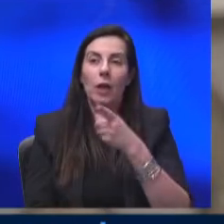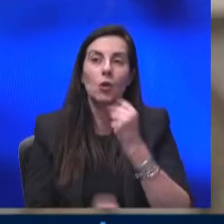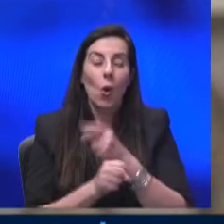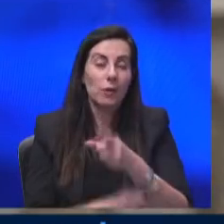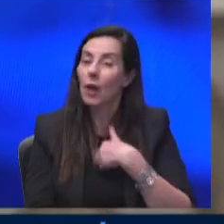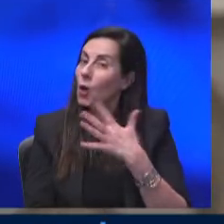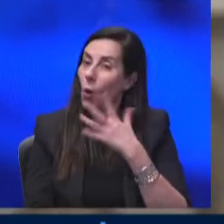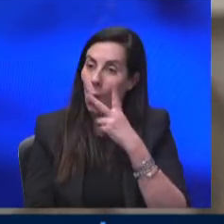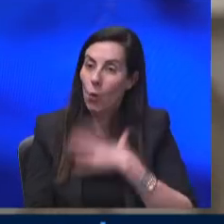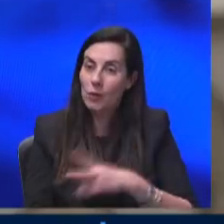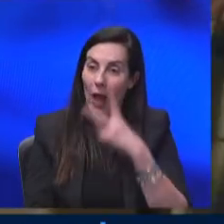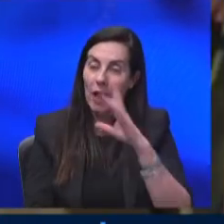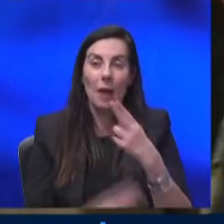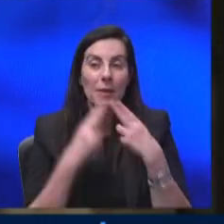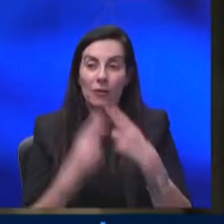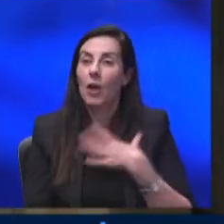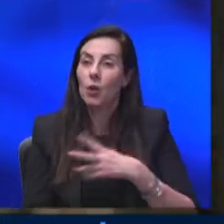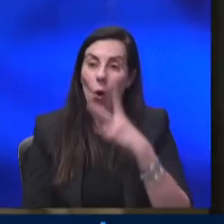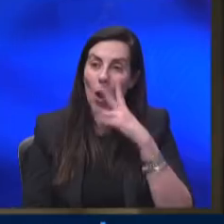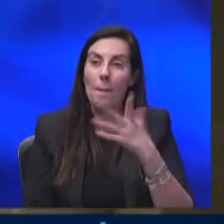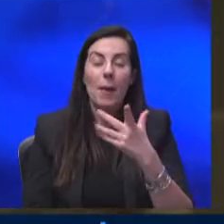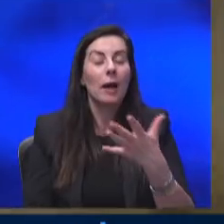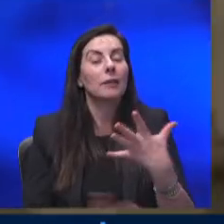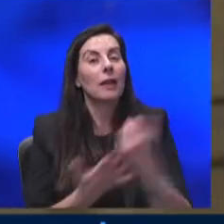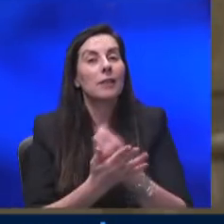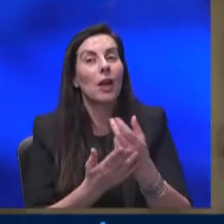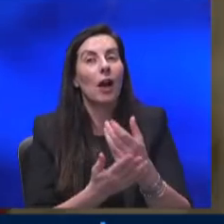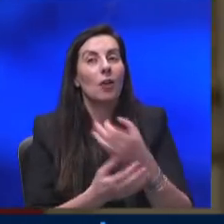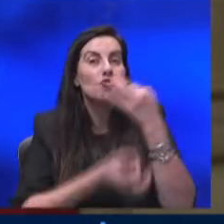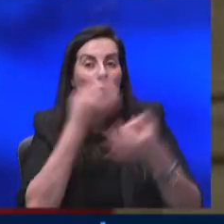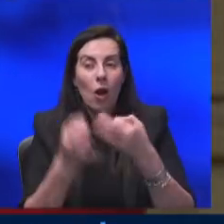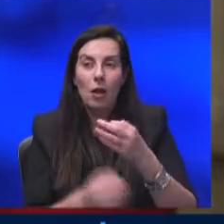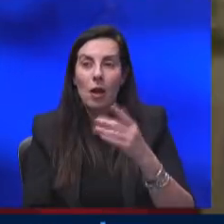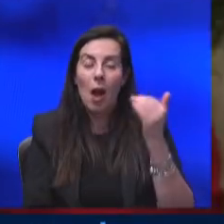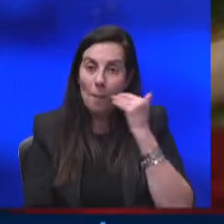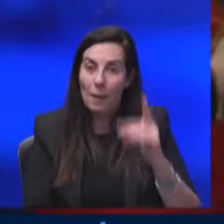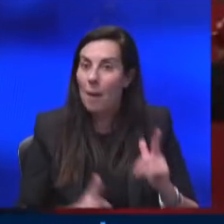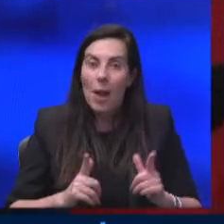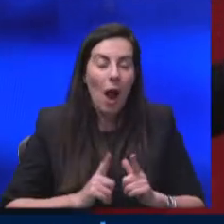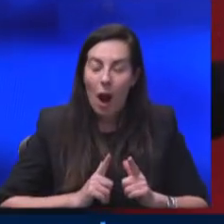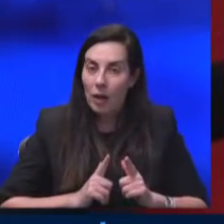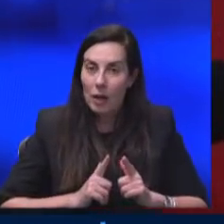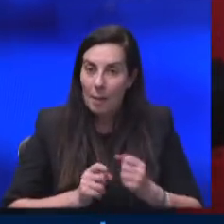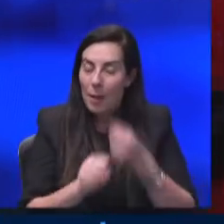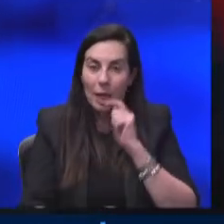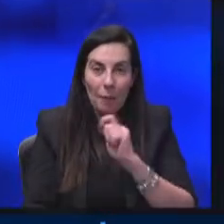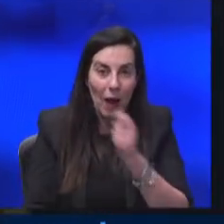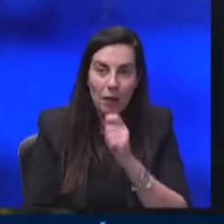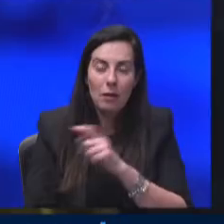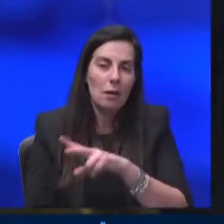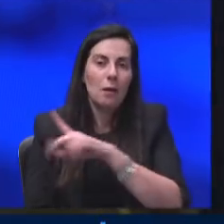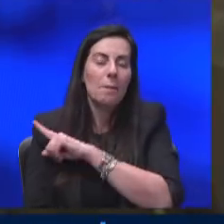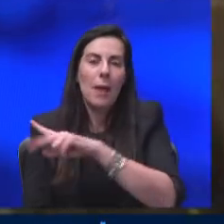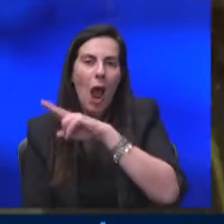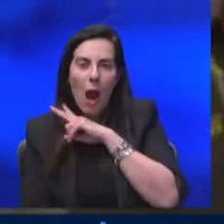they react. I want to see what she elicits from them. אולם בעוד באמריקה מחכים בציפייה דרוכה לדרמה, בממלכה חוששים מפגיעה נוספת